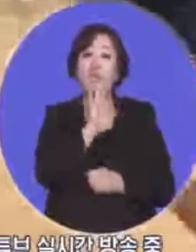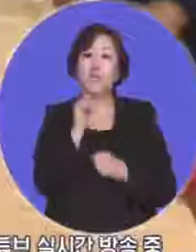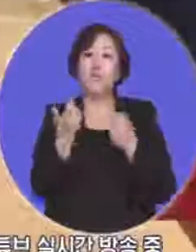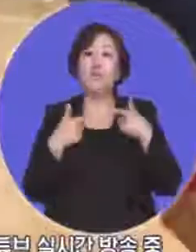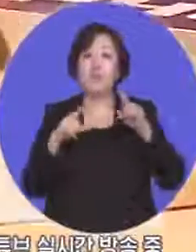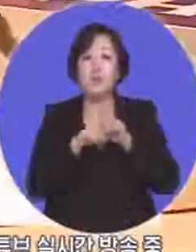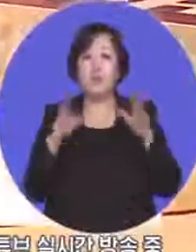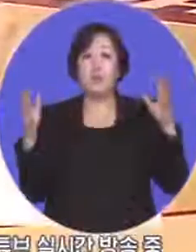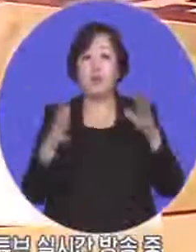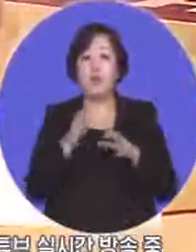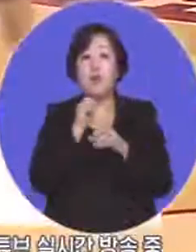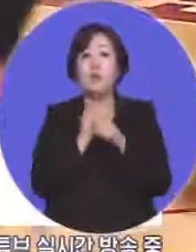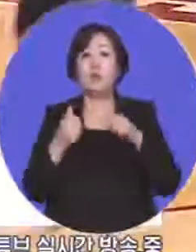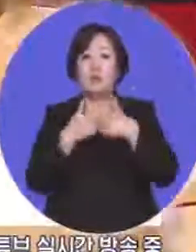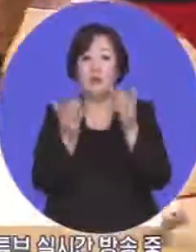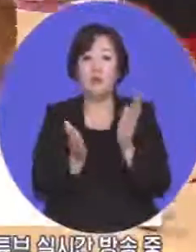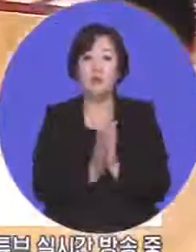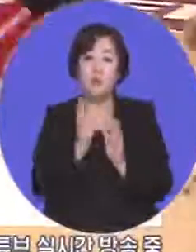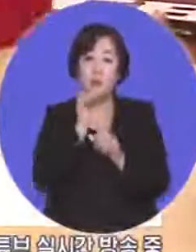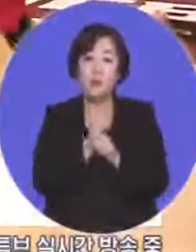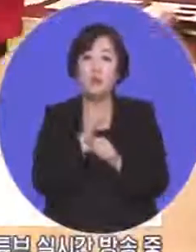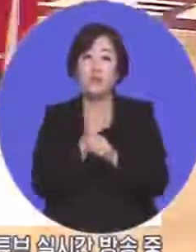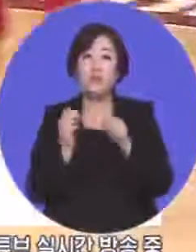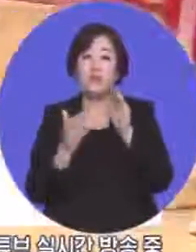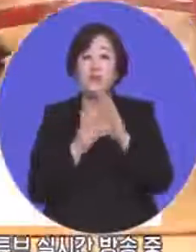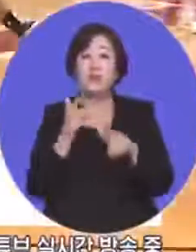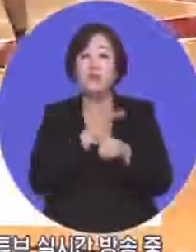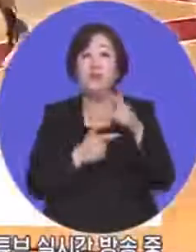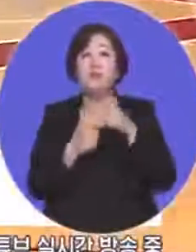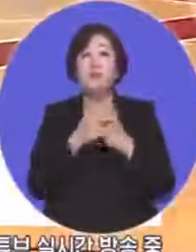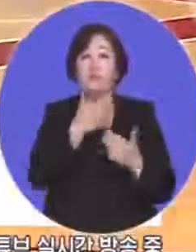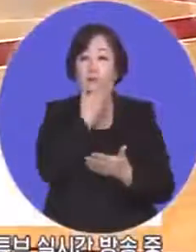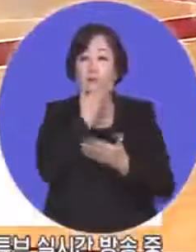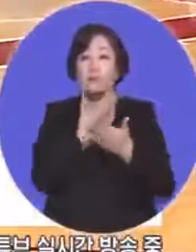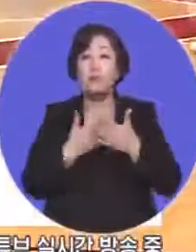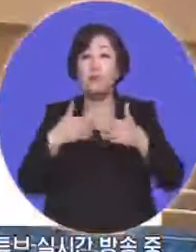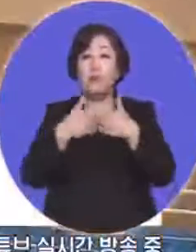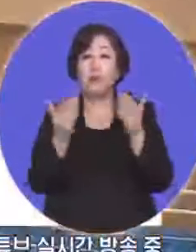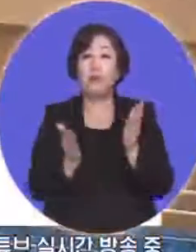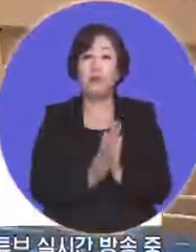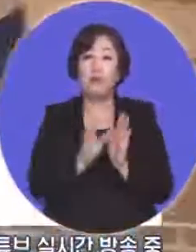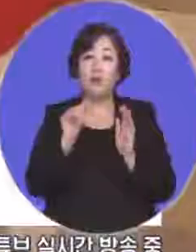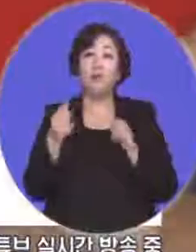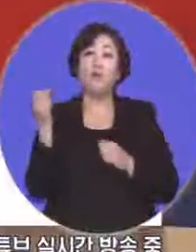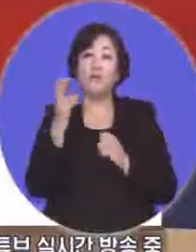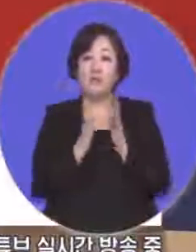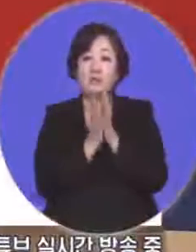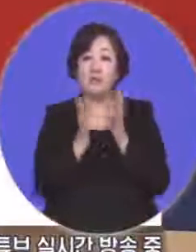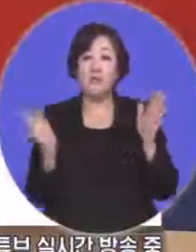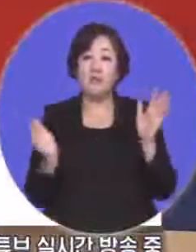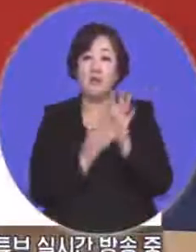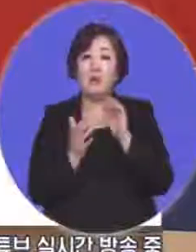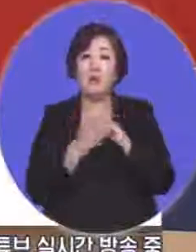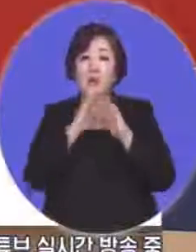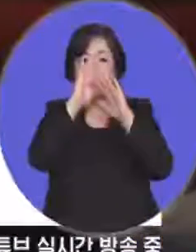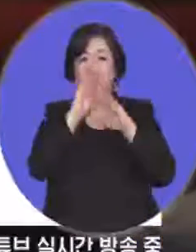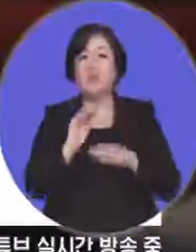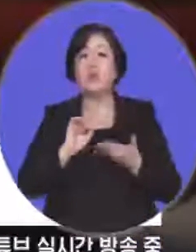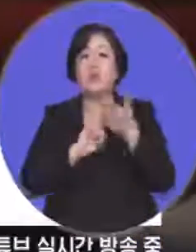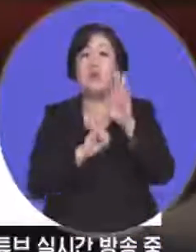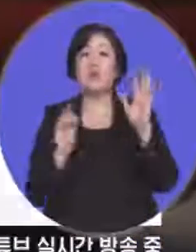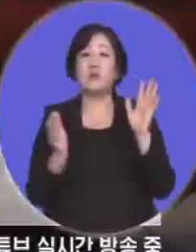합류해 새롭게 팀워크를 만드는 게 최대 과제입니다. 다시 시작한다는 의미의 슬로건을 내건